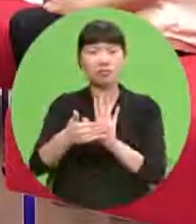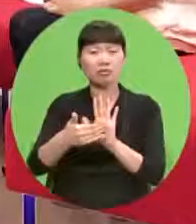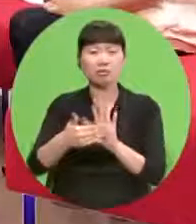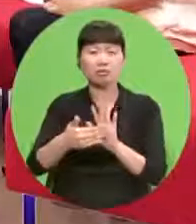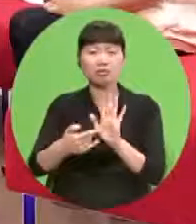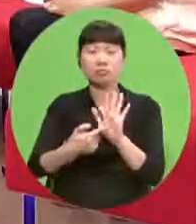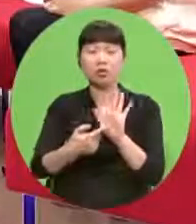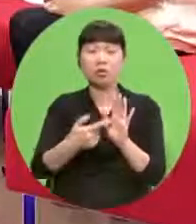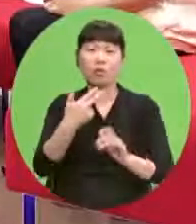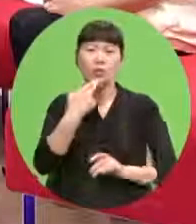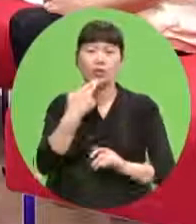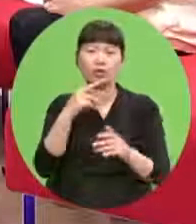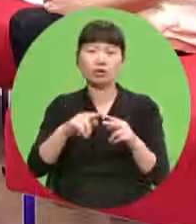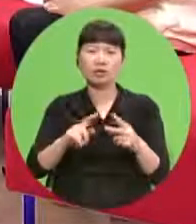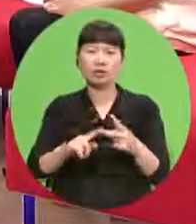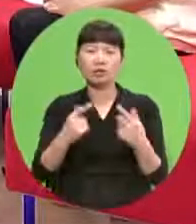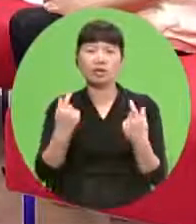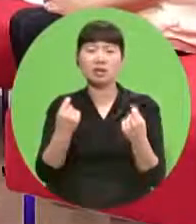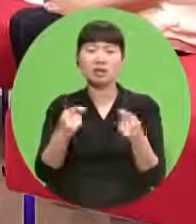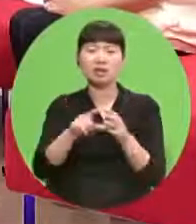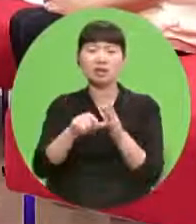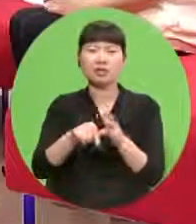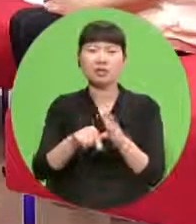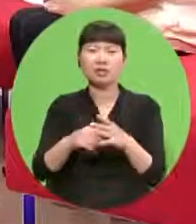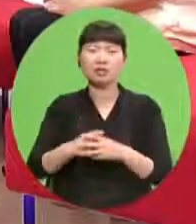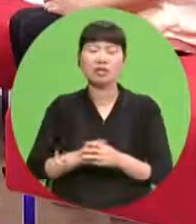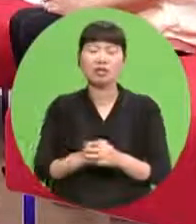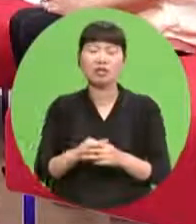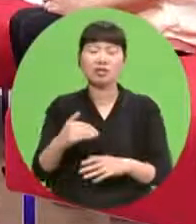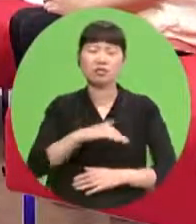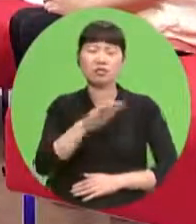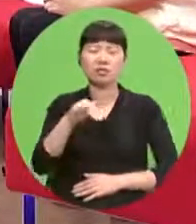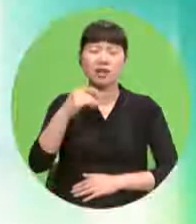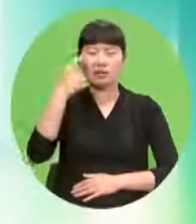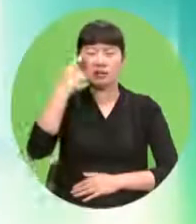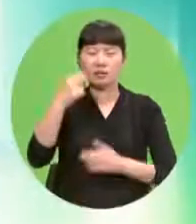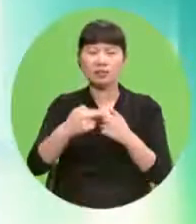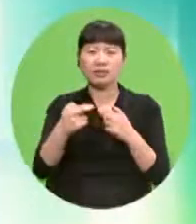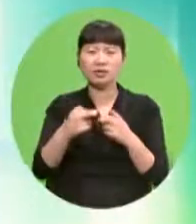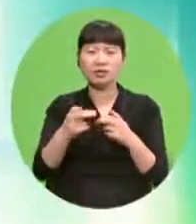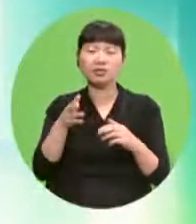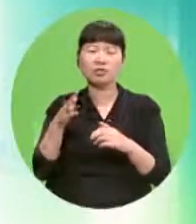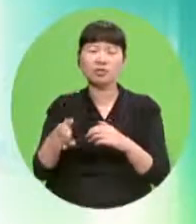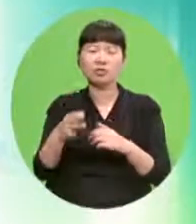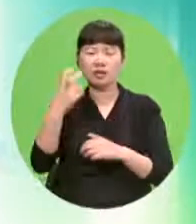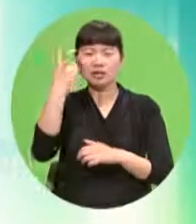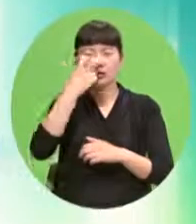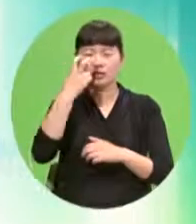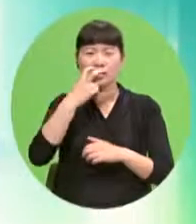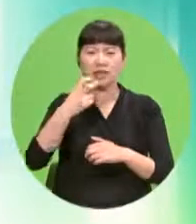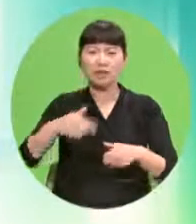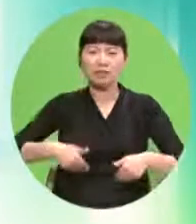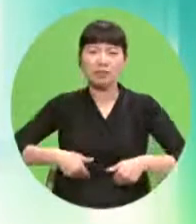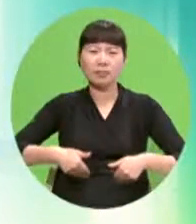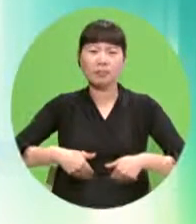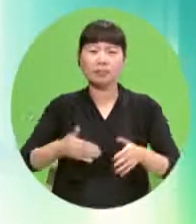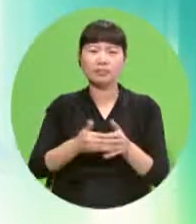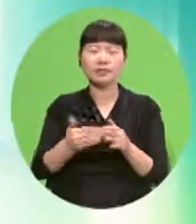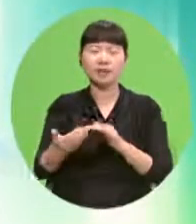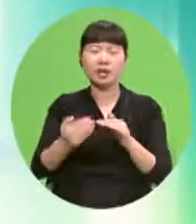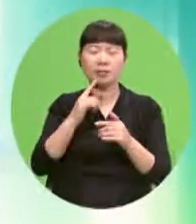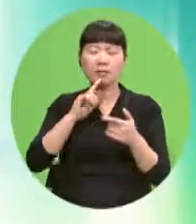별로 반응이 없다든지 이러한 경우에 우리가 안과 전문의를 찾아가가지고 반드시 검사를 해봐야 되고